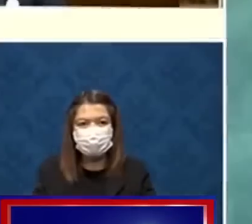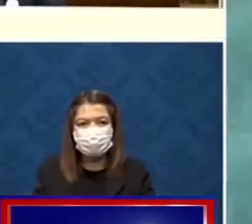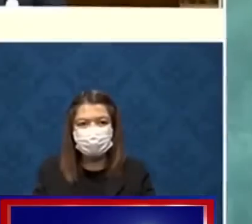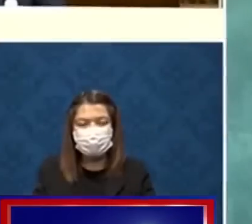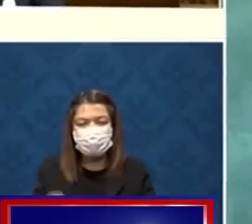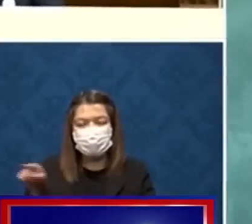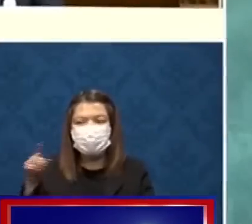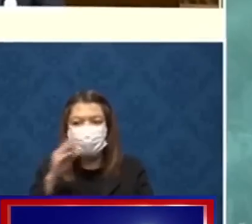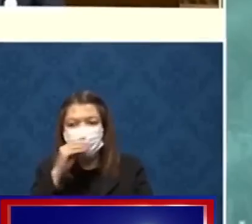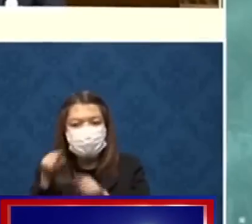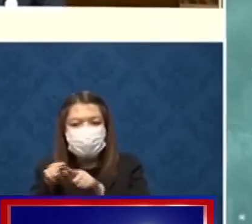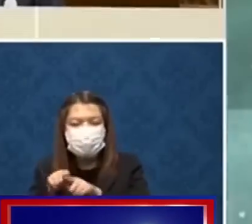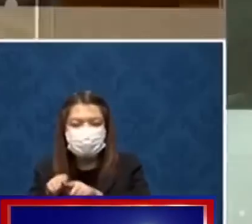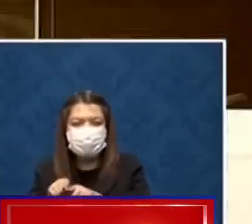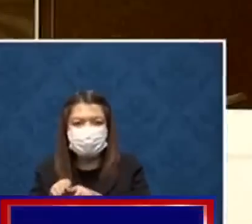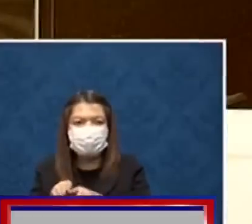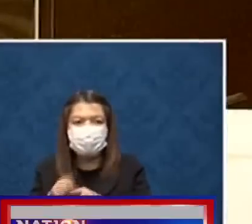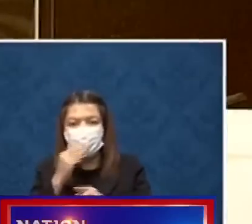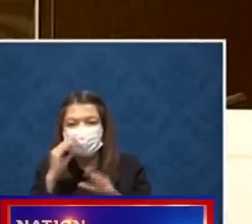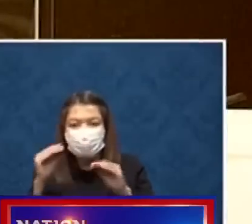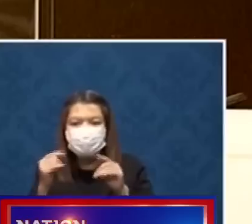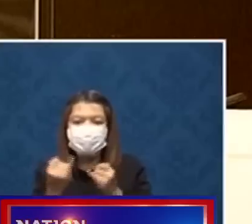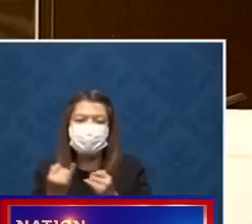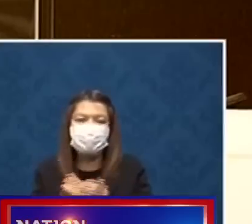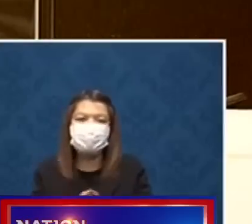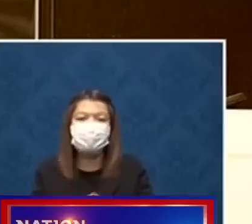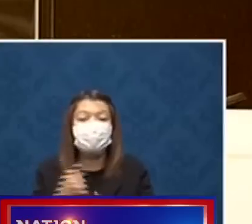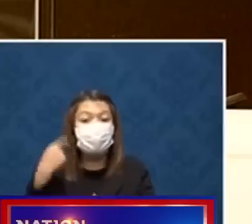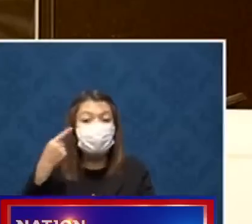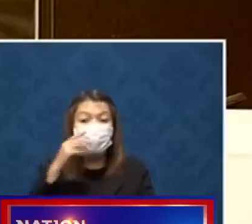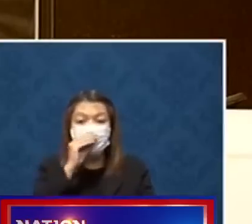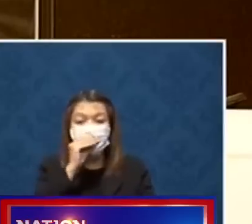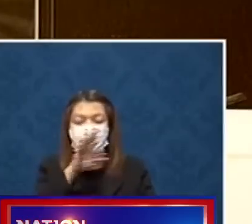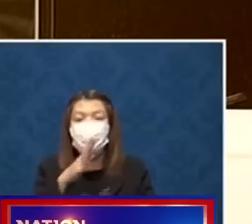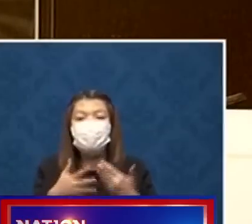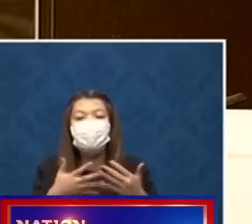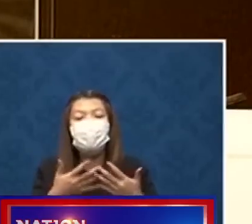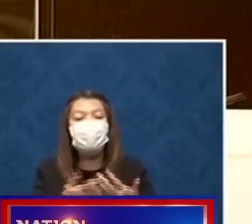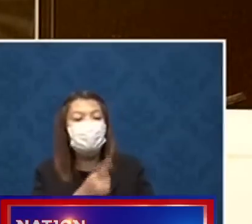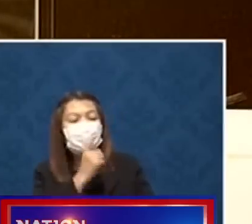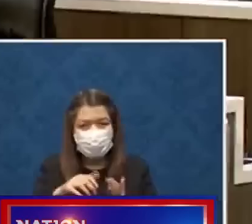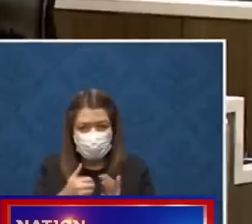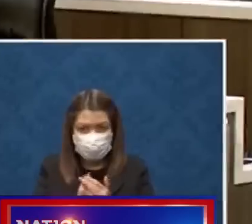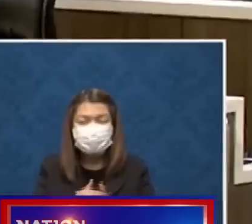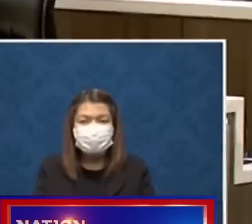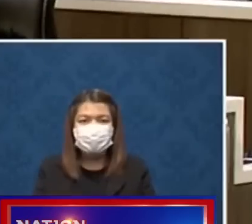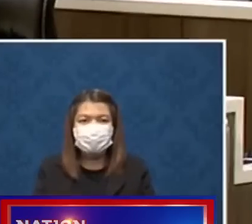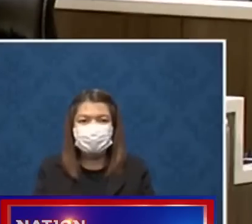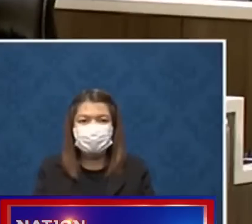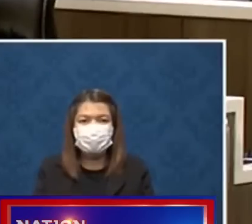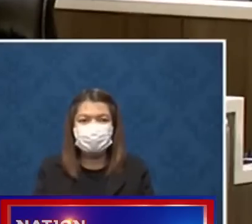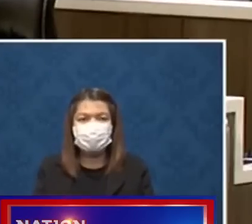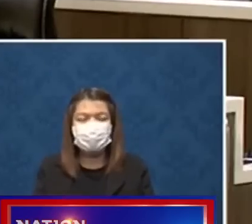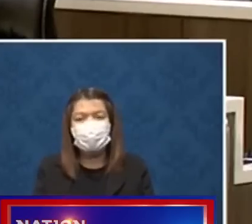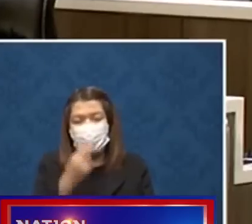ออกครับ ขอถอนแล้วนะครับ ค่ะไม่เป็นไรค่ะ ท่านอมรรัตน ์ไม่ถือสาค ่ ะ ค่ะเนี่ยค่ะ นี่ฮะ